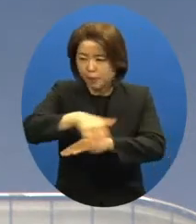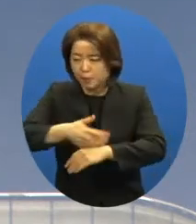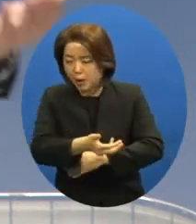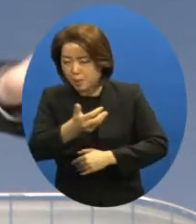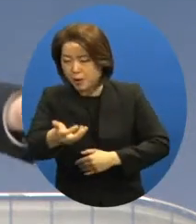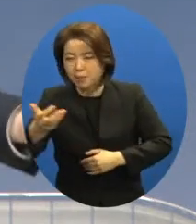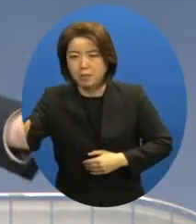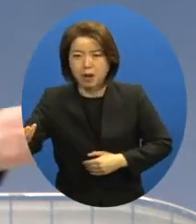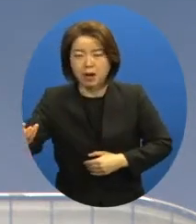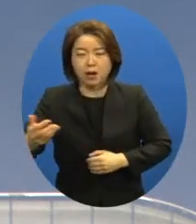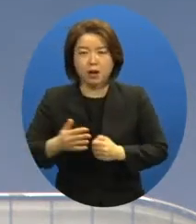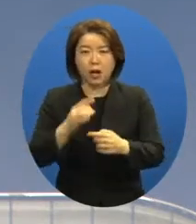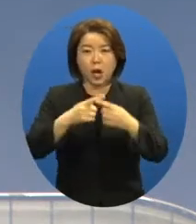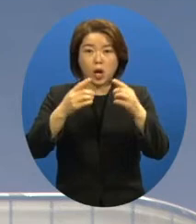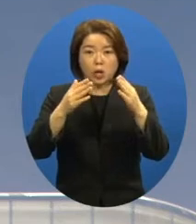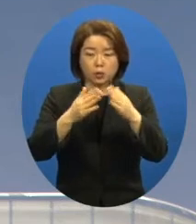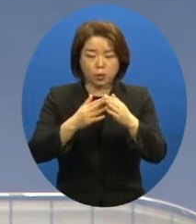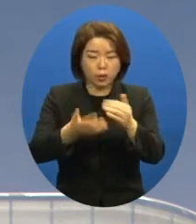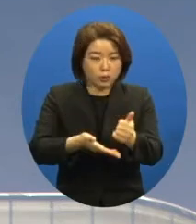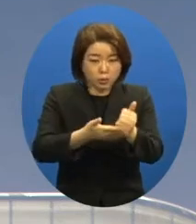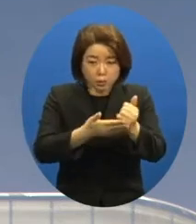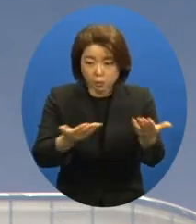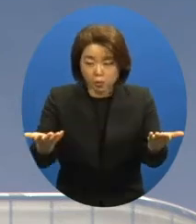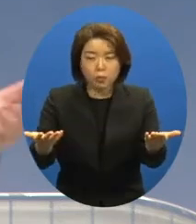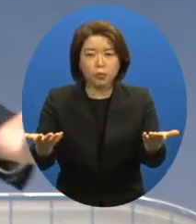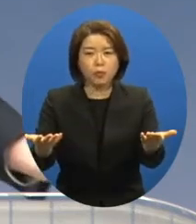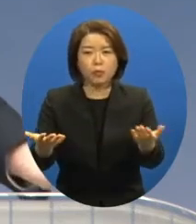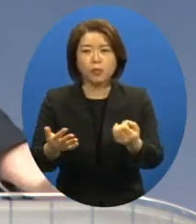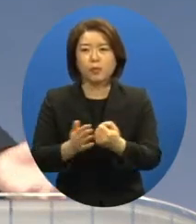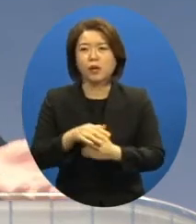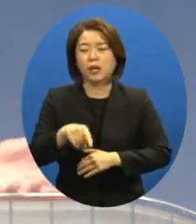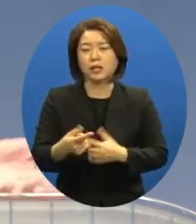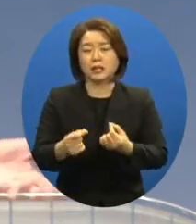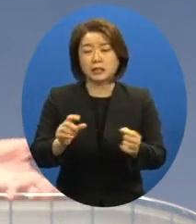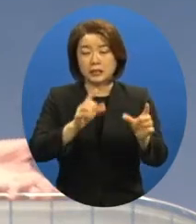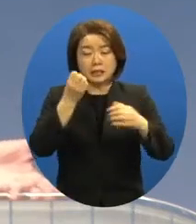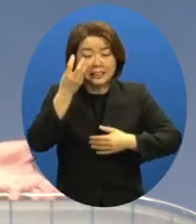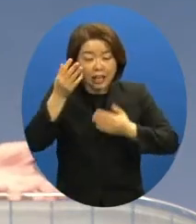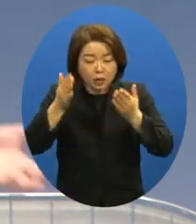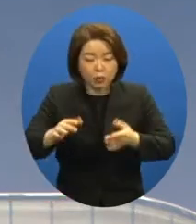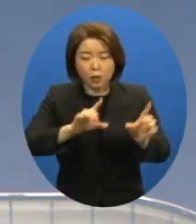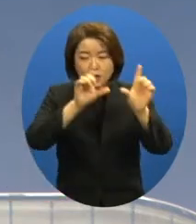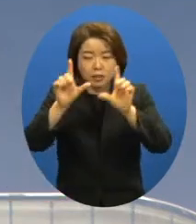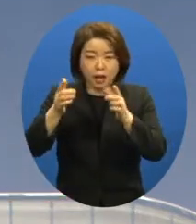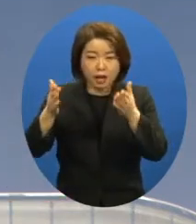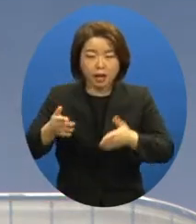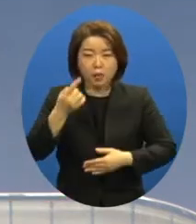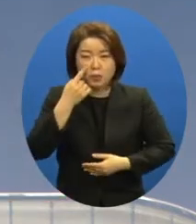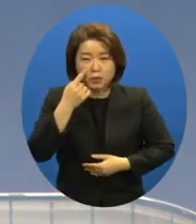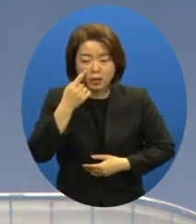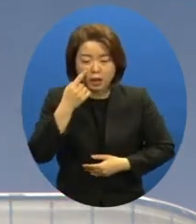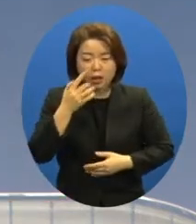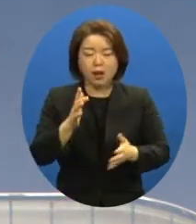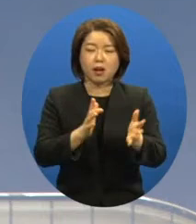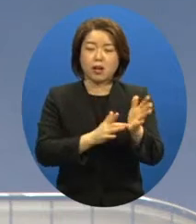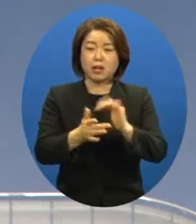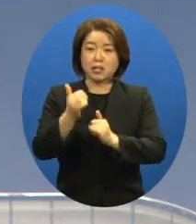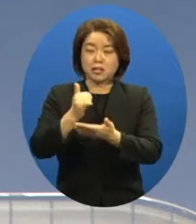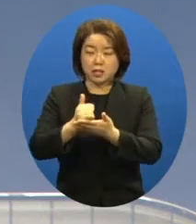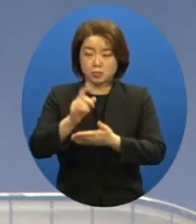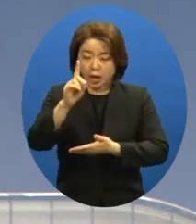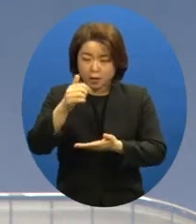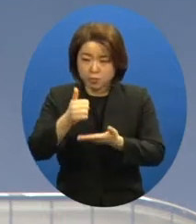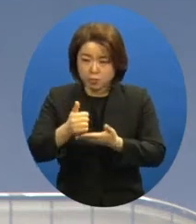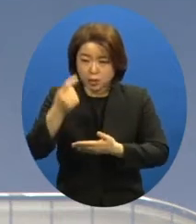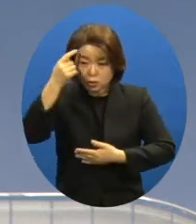교회는 섬길 교회는 없고 그렇게 살아보니까 예수님 한 분이면 충분합니까? 라는